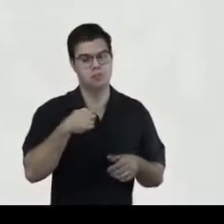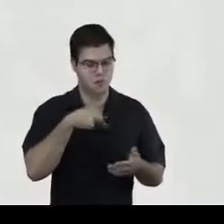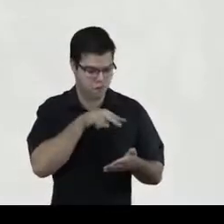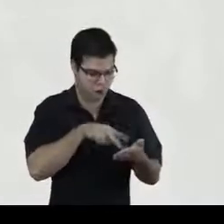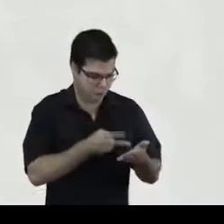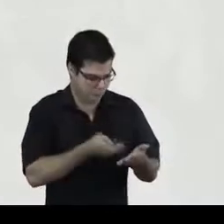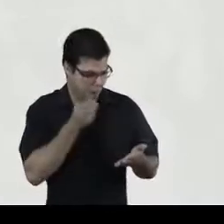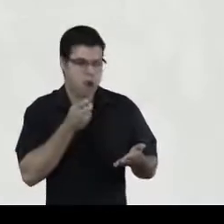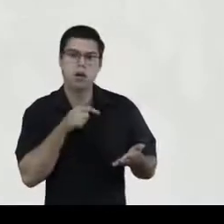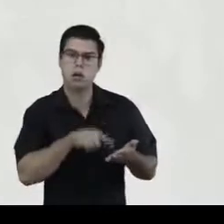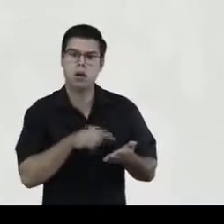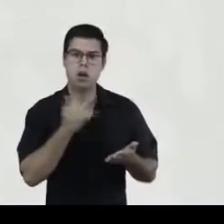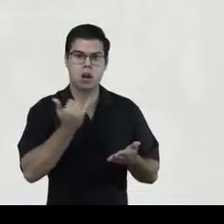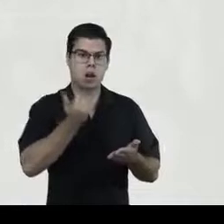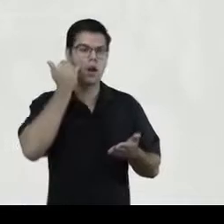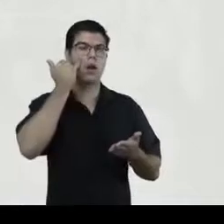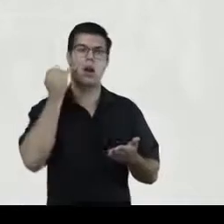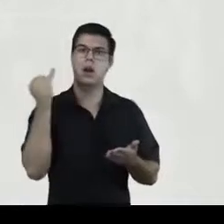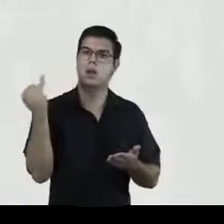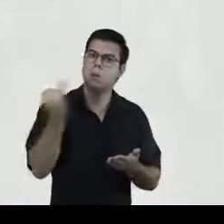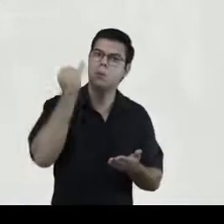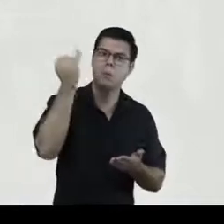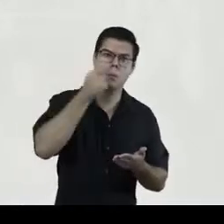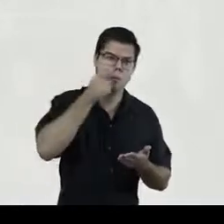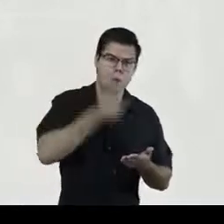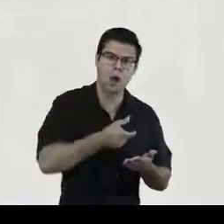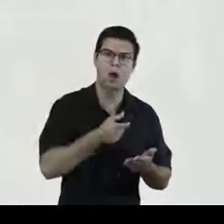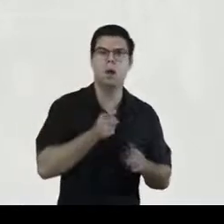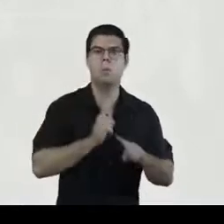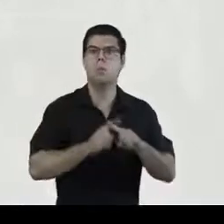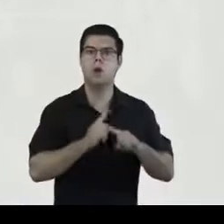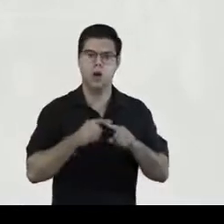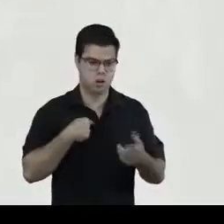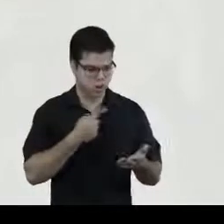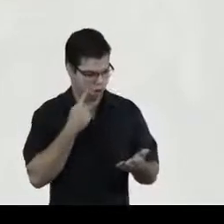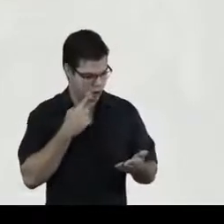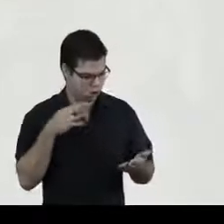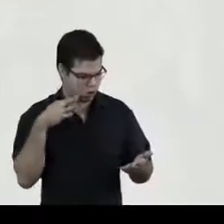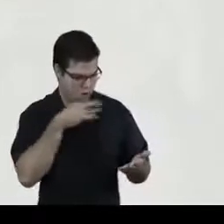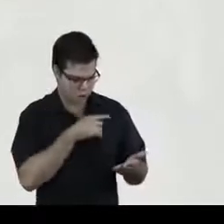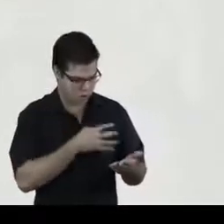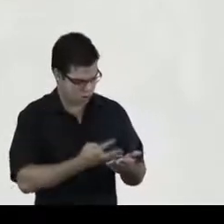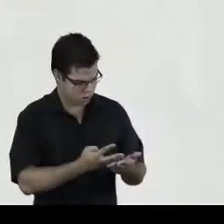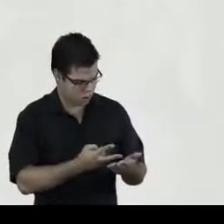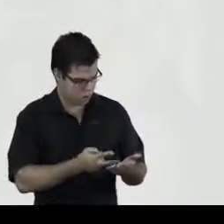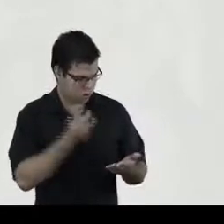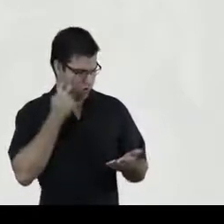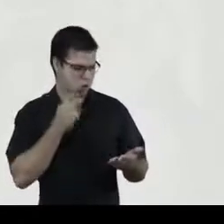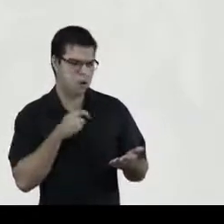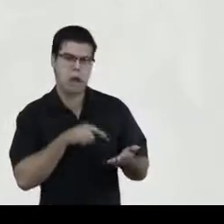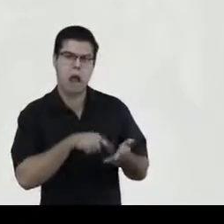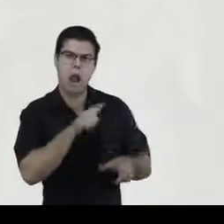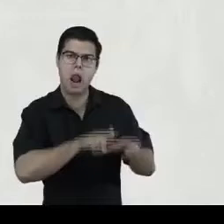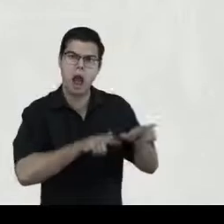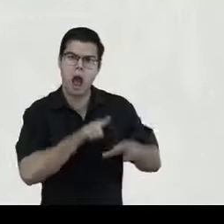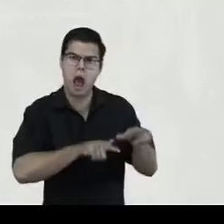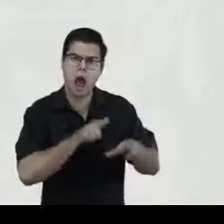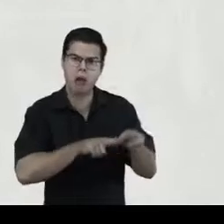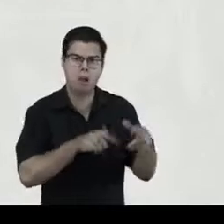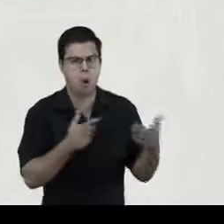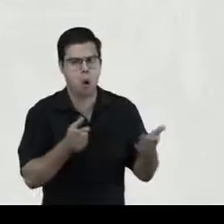die überhaupt nicht Schrift sind, quasi als Klasse einführen muss. Das heißt, wir haben jetzt zwei Gruppen mit